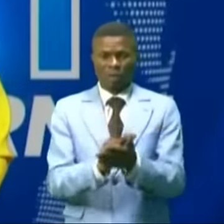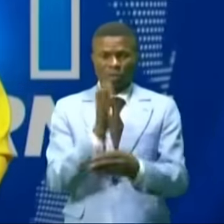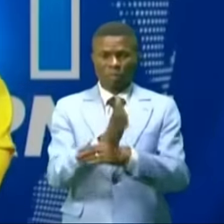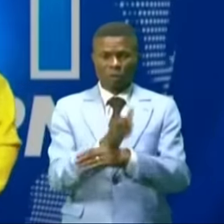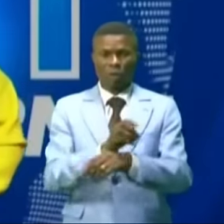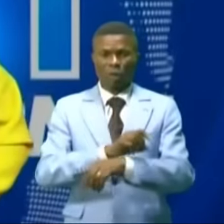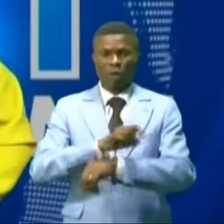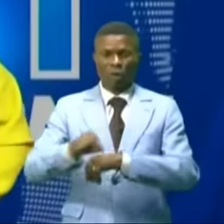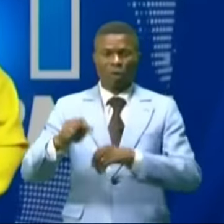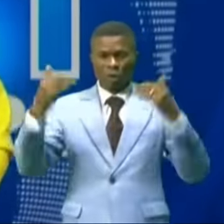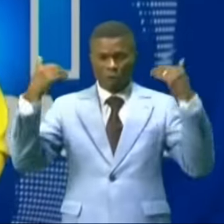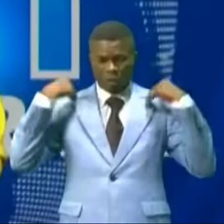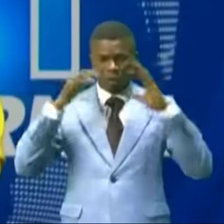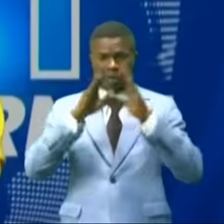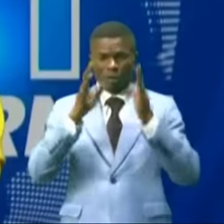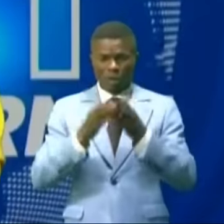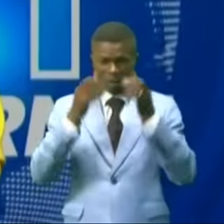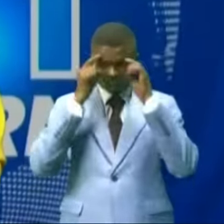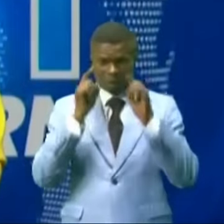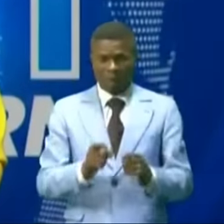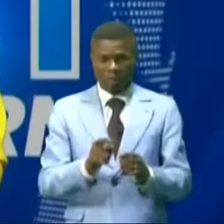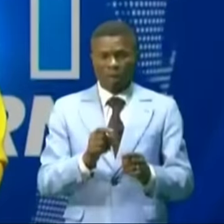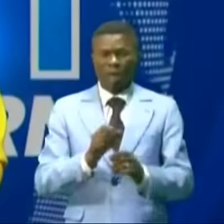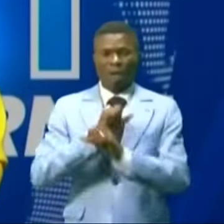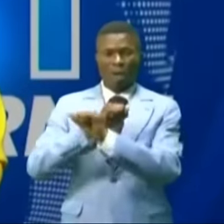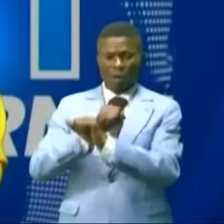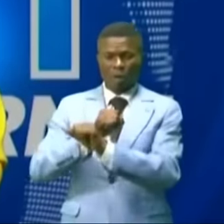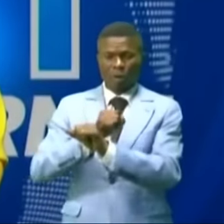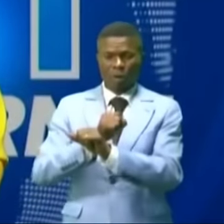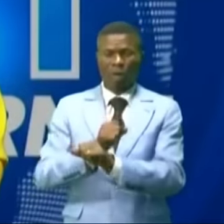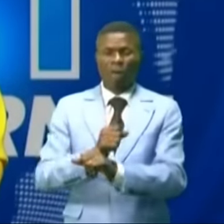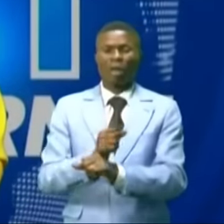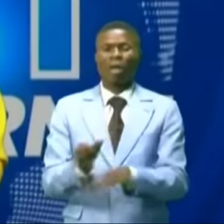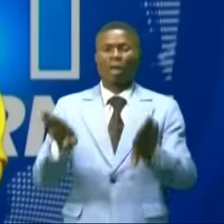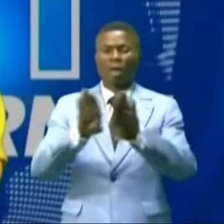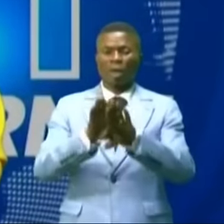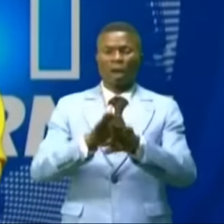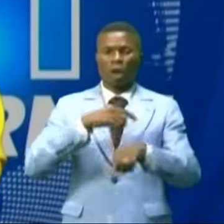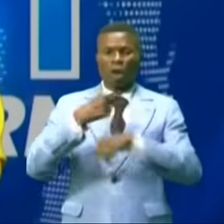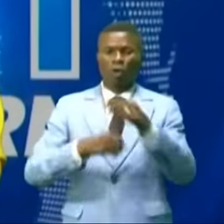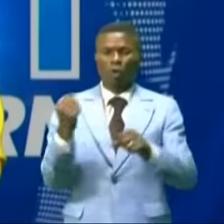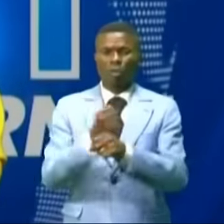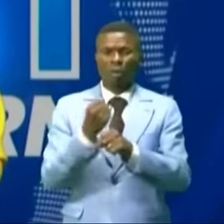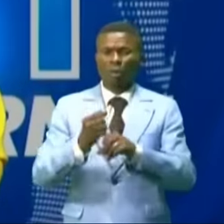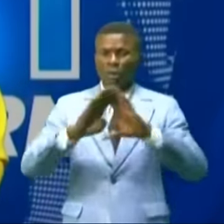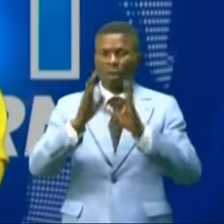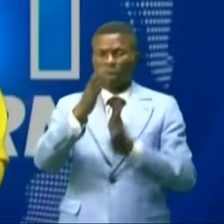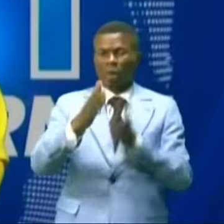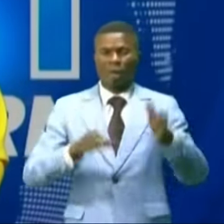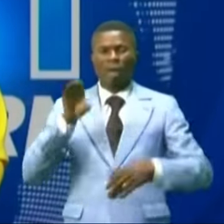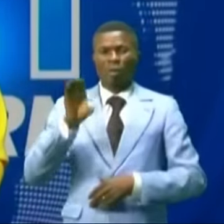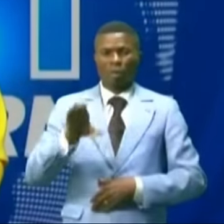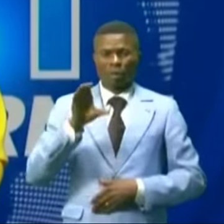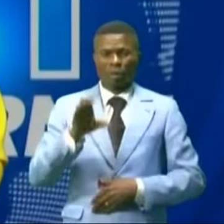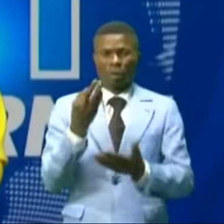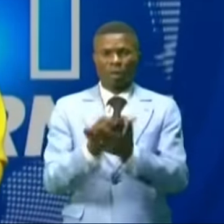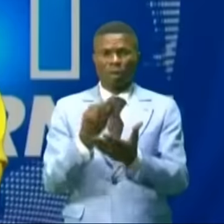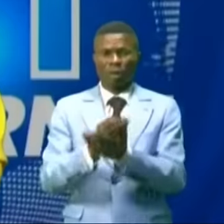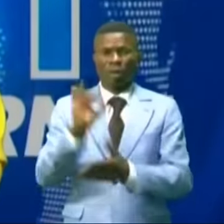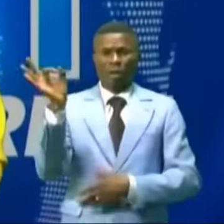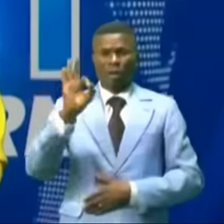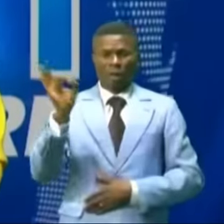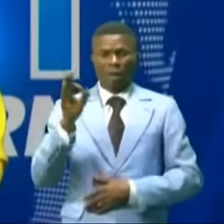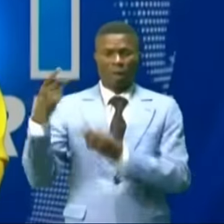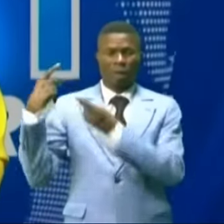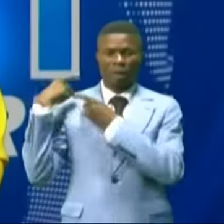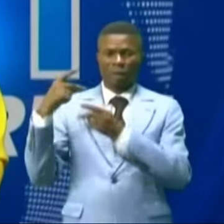d'administration a pris la mesure conservatoire de bloquer les débits de tous les comptes bancaires du fonds forestier à